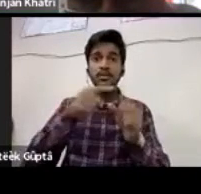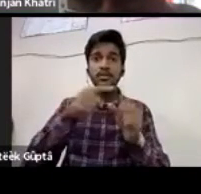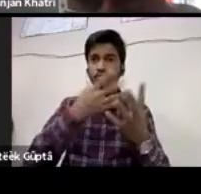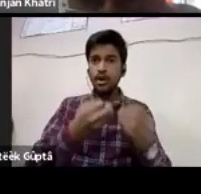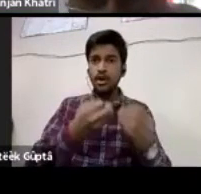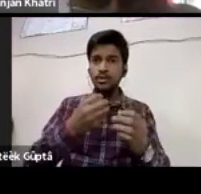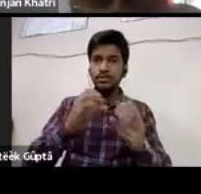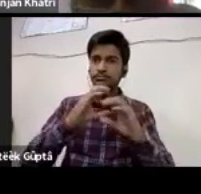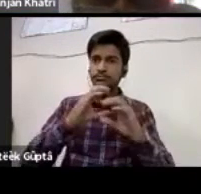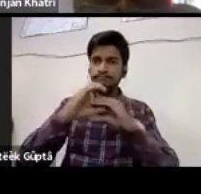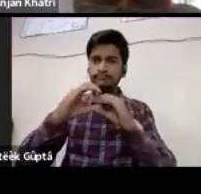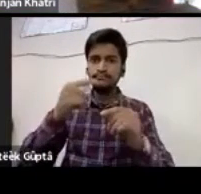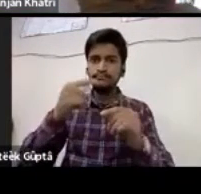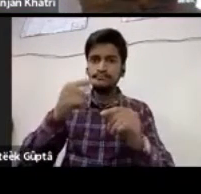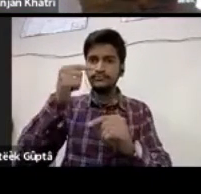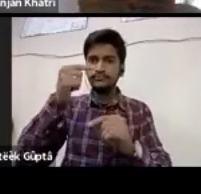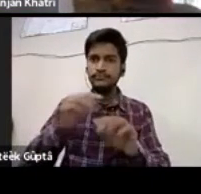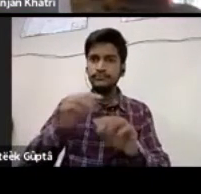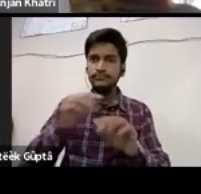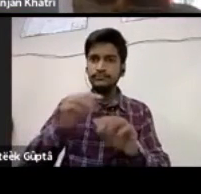कैन आई आस्क ए क्वेश्चन ऑन माइक?